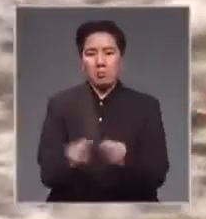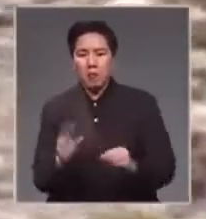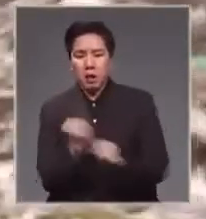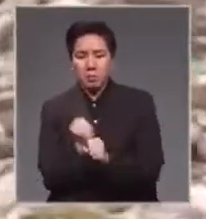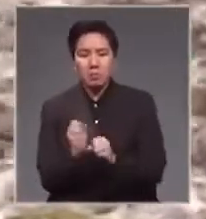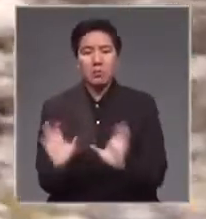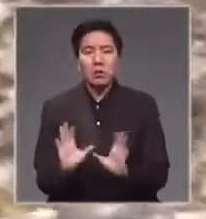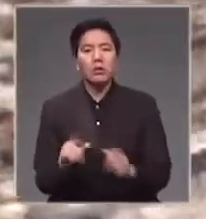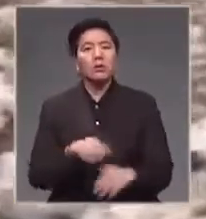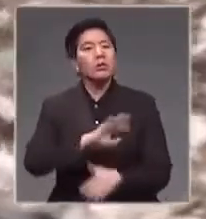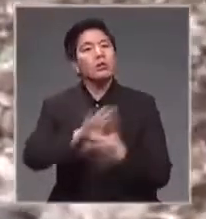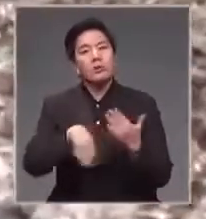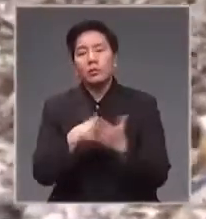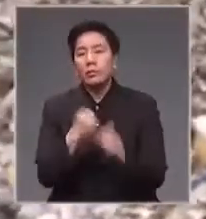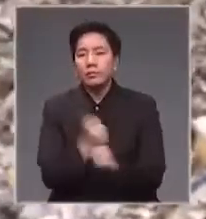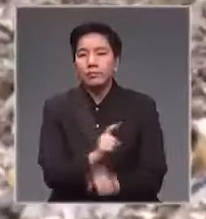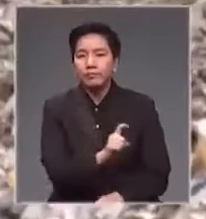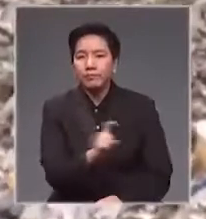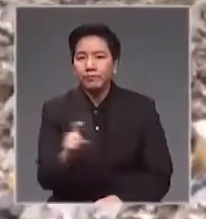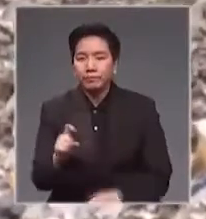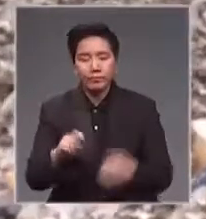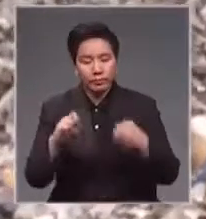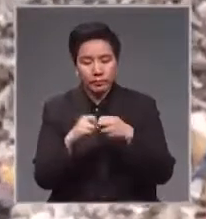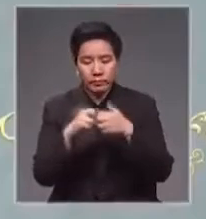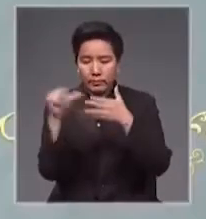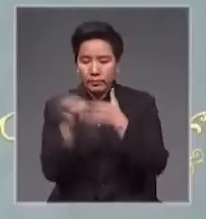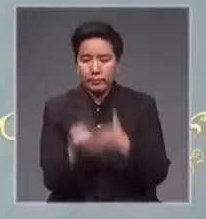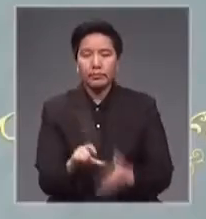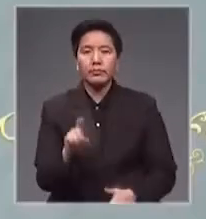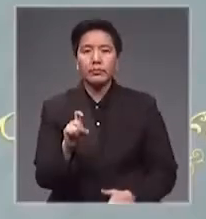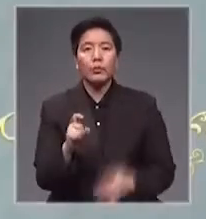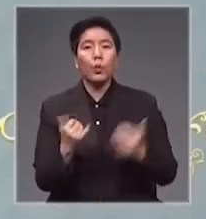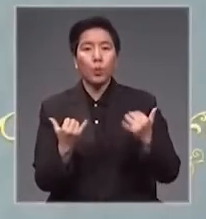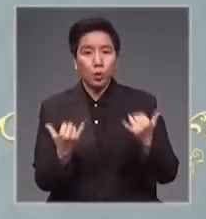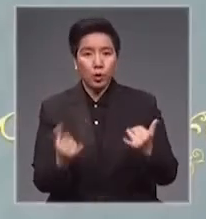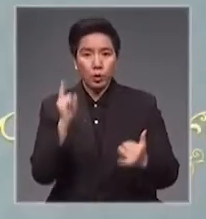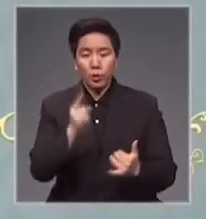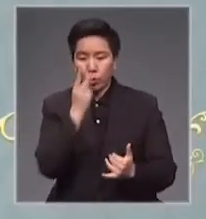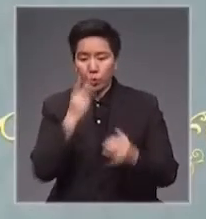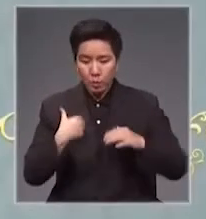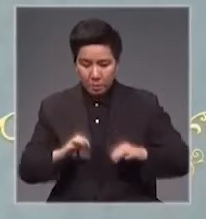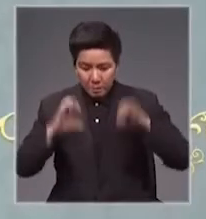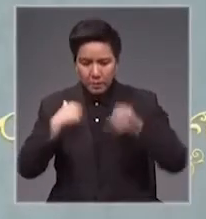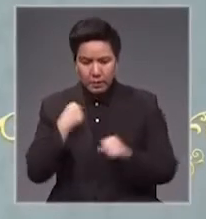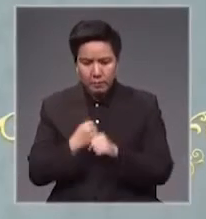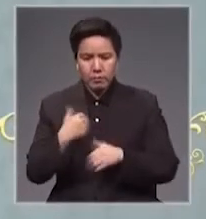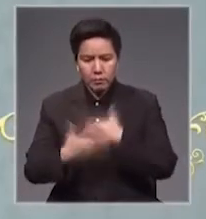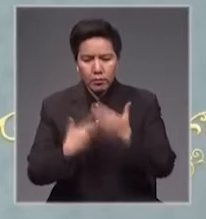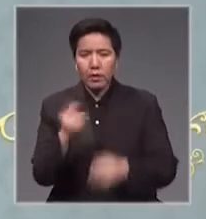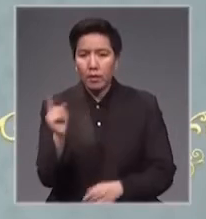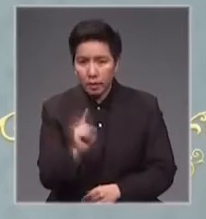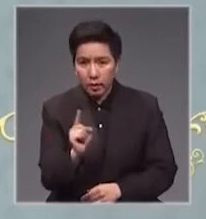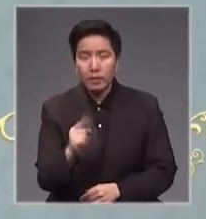แล้วมันก็จะเกิดอะไรขึ้นไม่ได้ทั้งสิ้นมันก็จะแก้ปัญหาขยะไม่ได้นะครับวันนี้ต้องดูว่ารัฐบาลทำอะไรไปได้บ้างอย่างน้อยก็